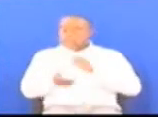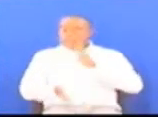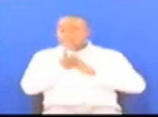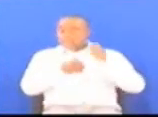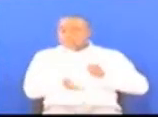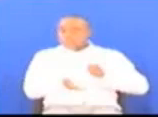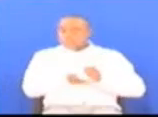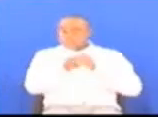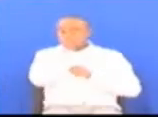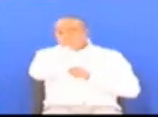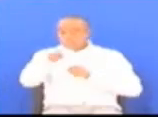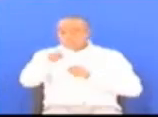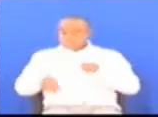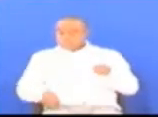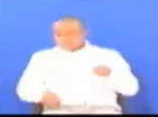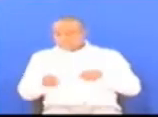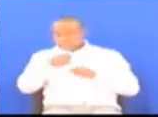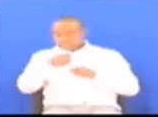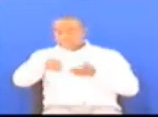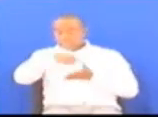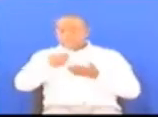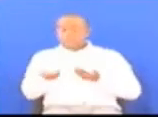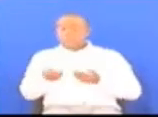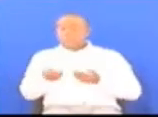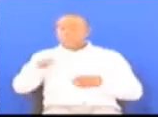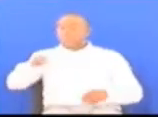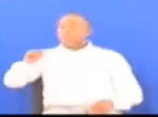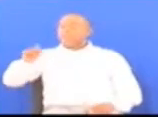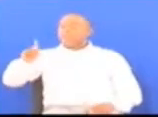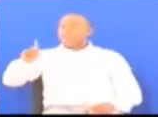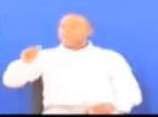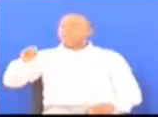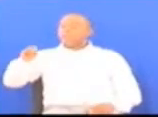miji hii kuwepo mji wa Makambako.